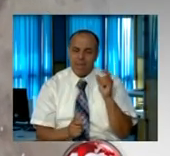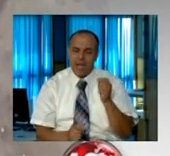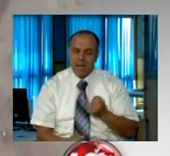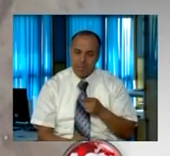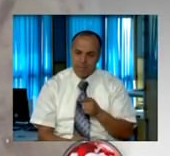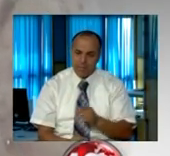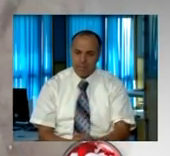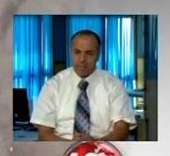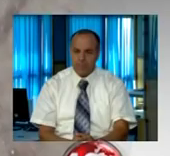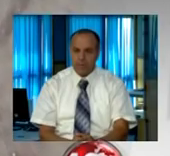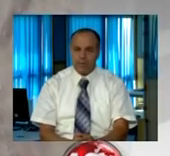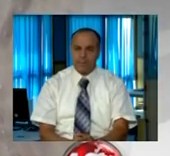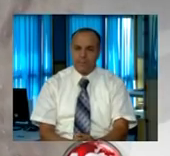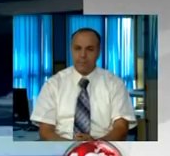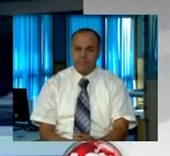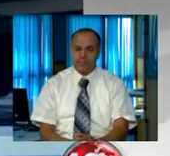الإسلامية.